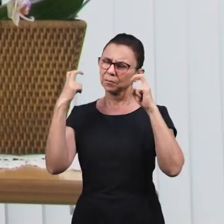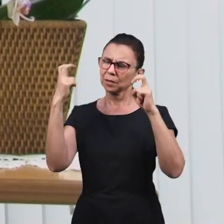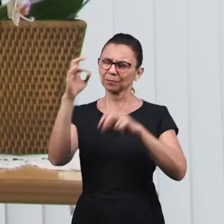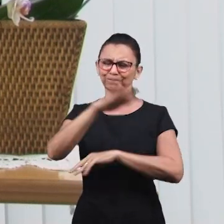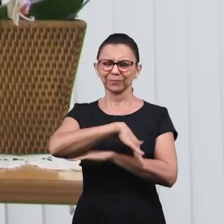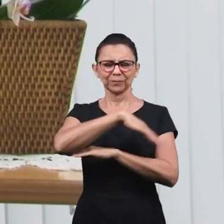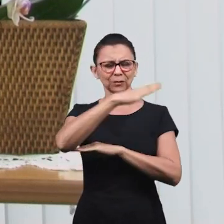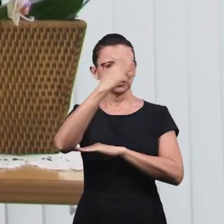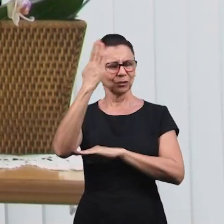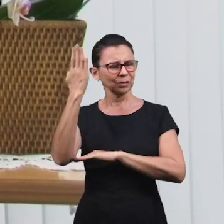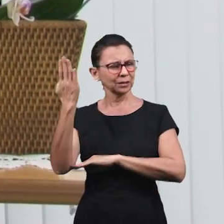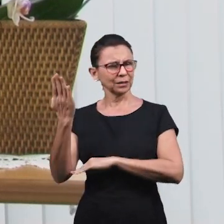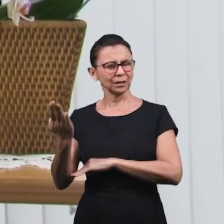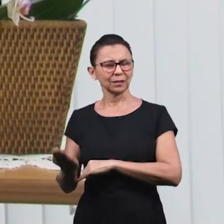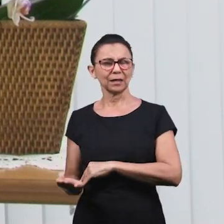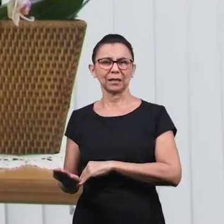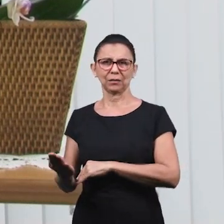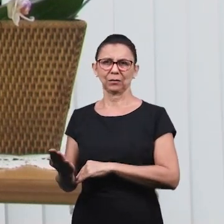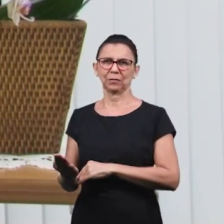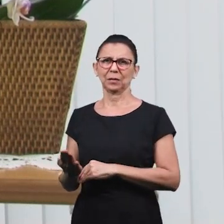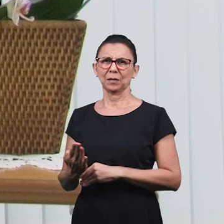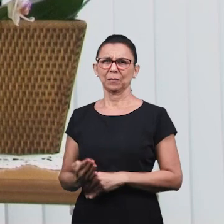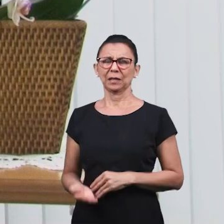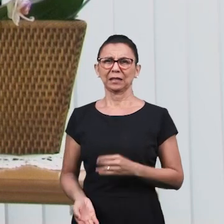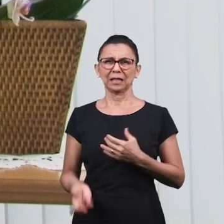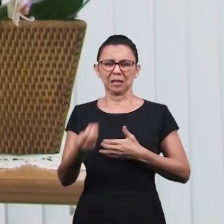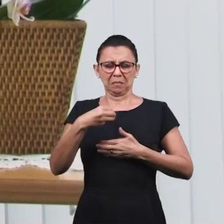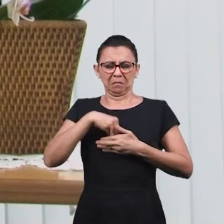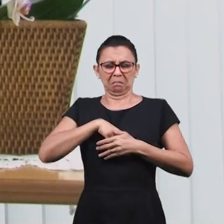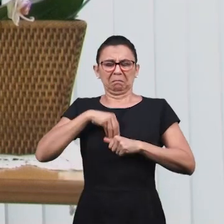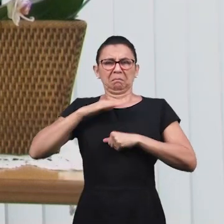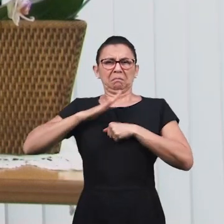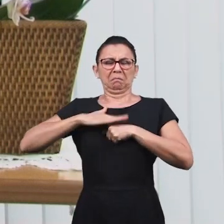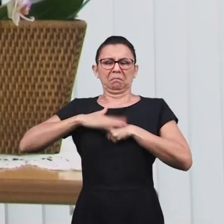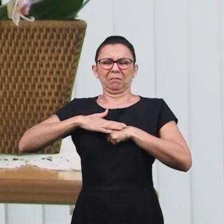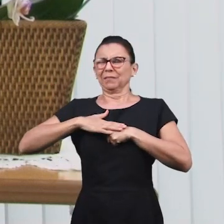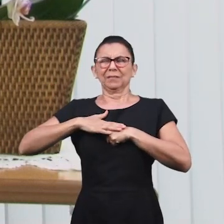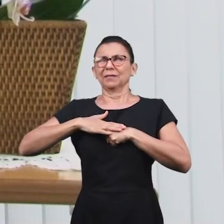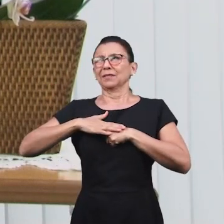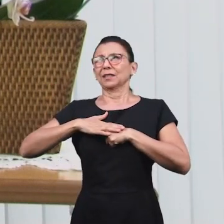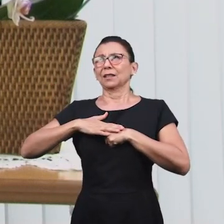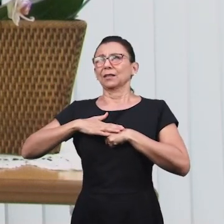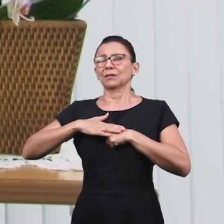c'est pour cela que nous prions jour et nuit. Nous cherchons le Seigneur jour et nuit,